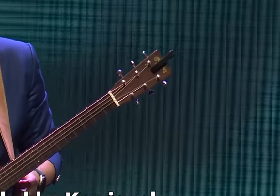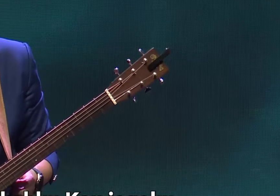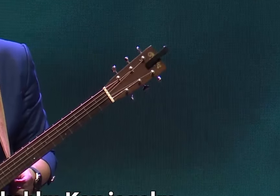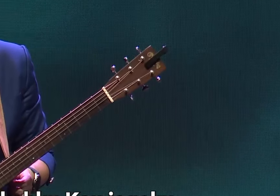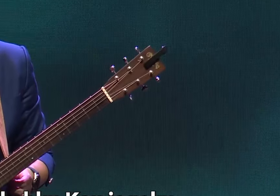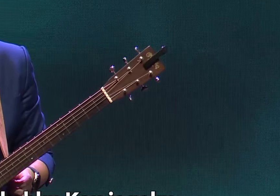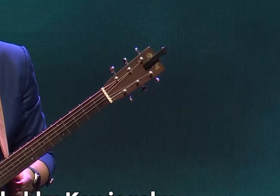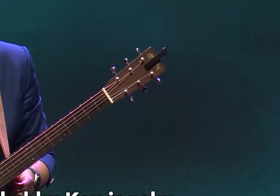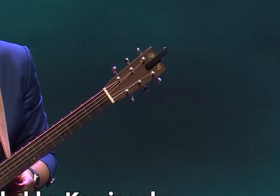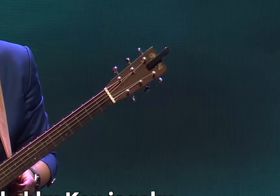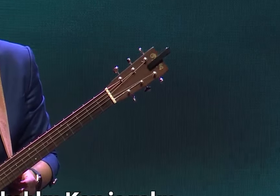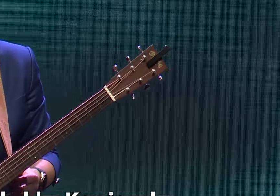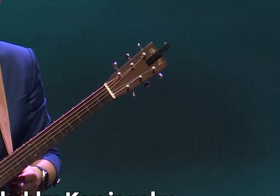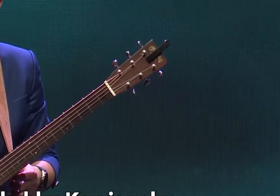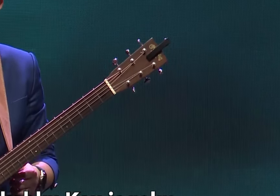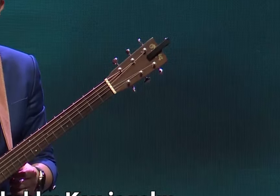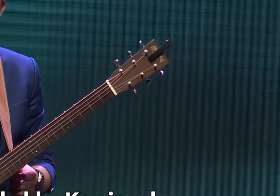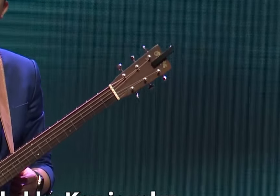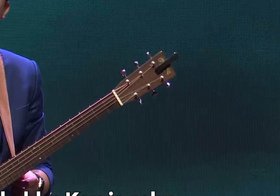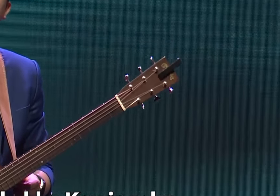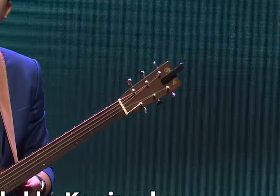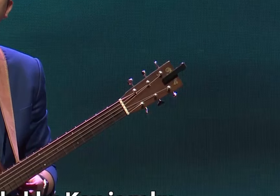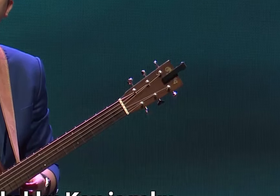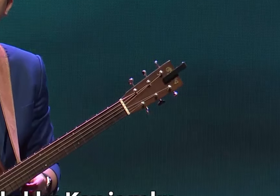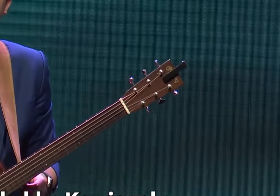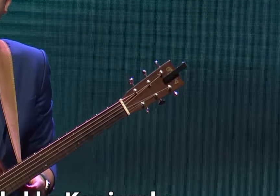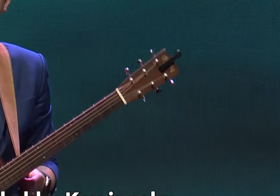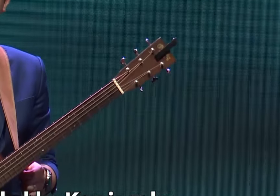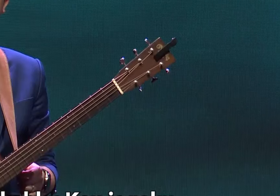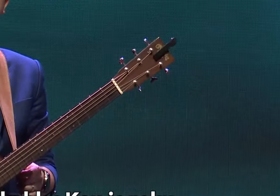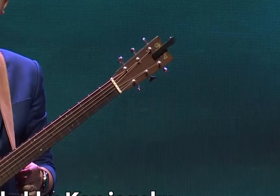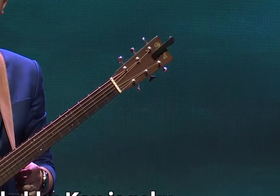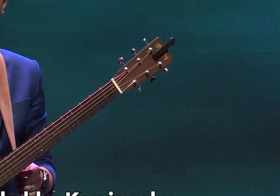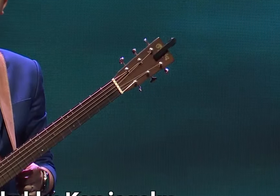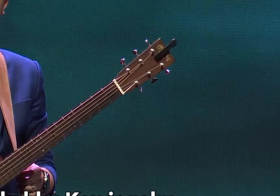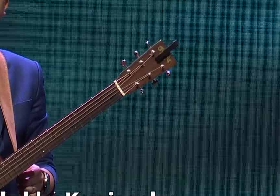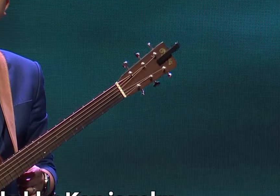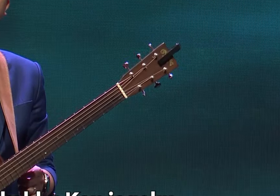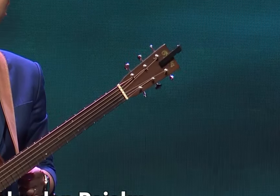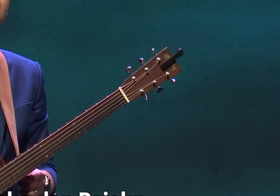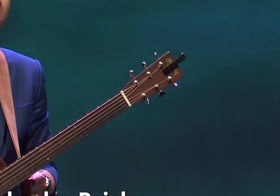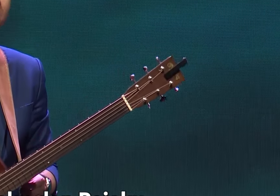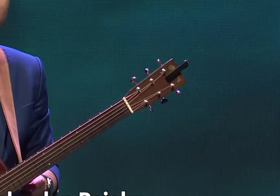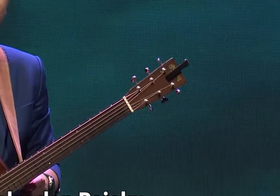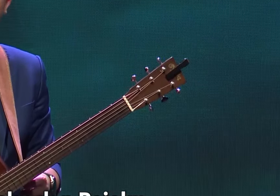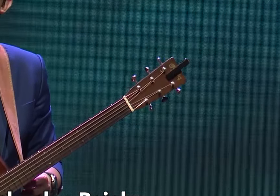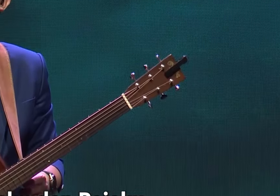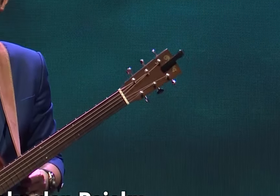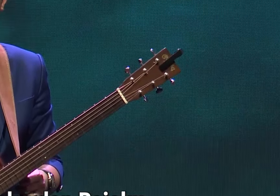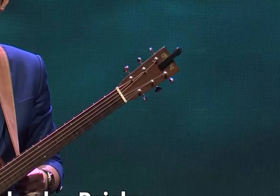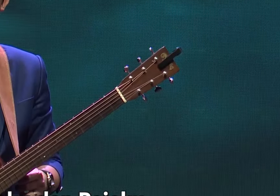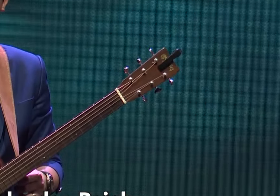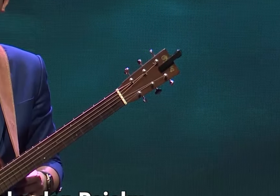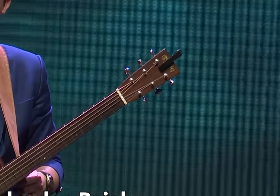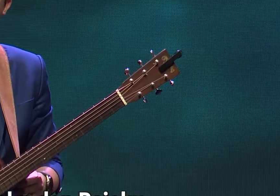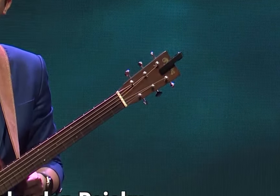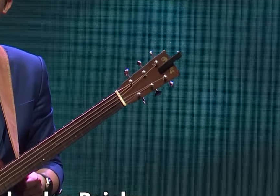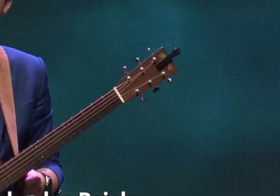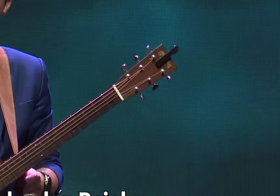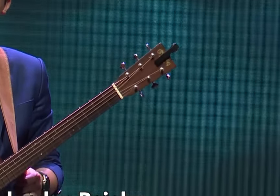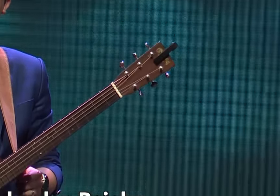Dalam setiap langkahku, Kau jagaku. Sebab